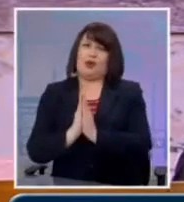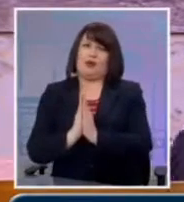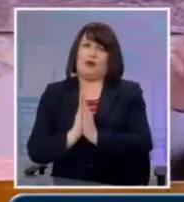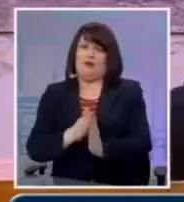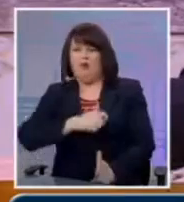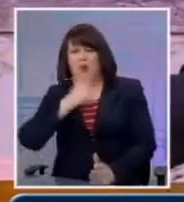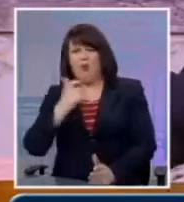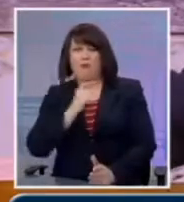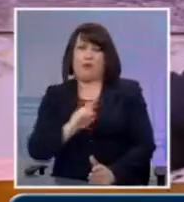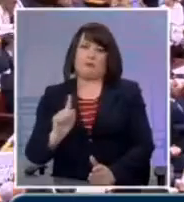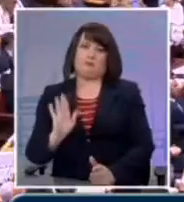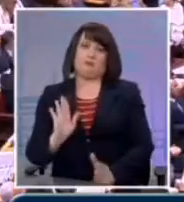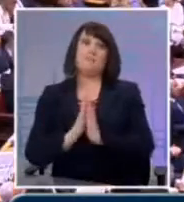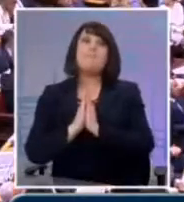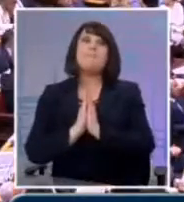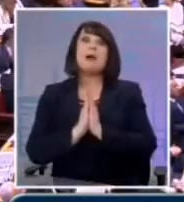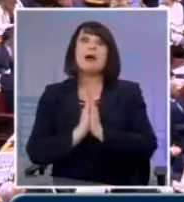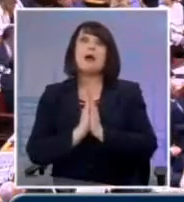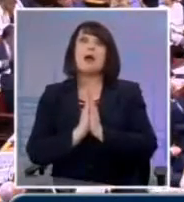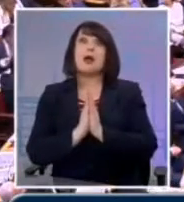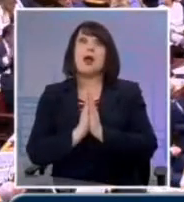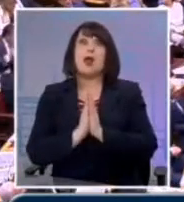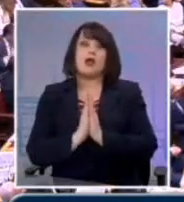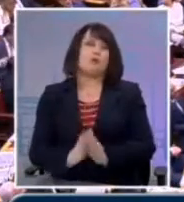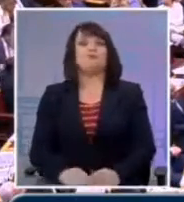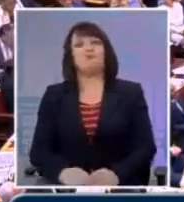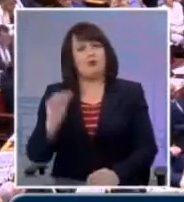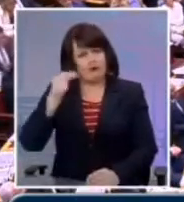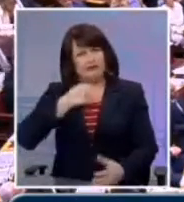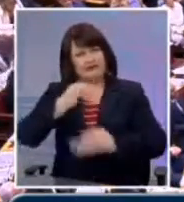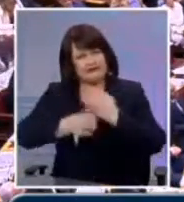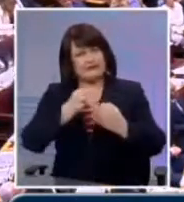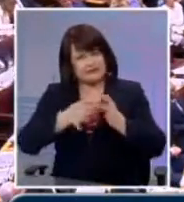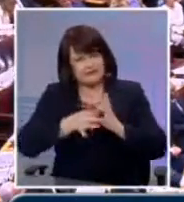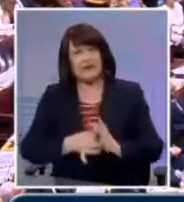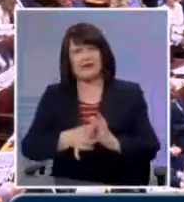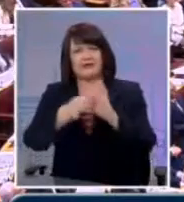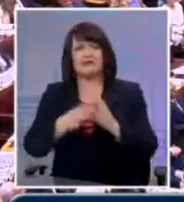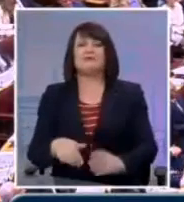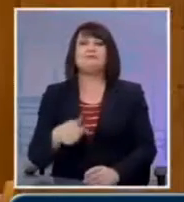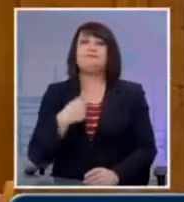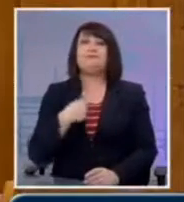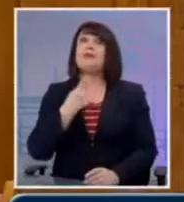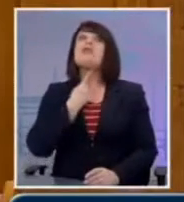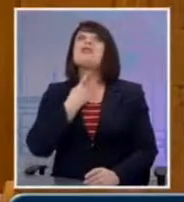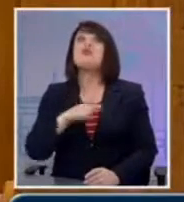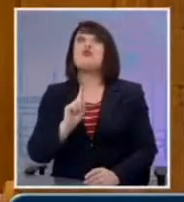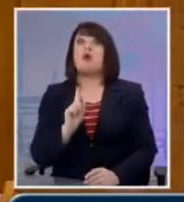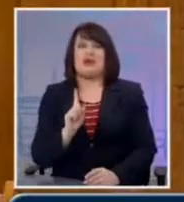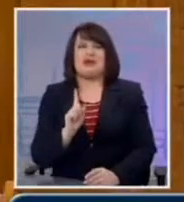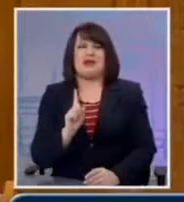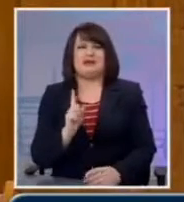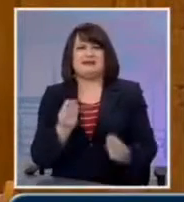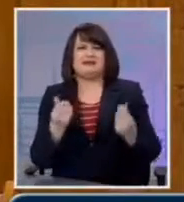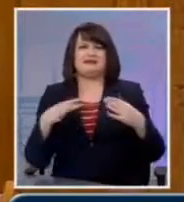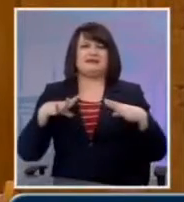πολύ. Παρακαλώ να συνεχίσει η ομιλήτρια. Επειδή δεν μου αρέσει ούτε επικοινωνιακά